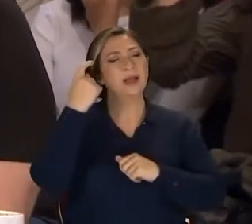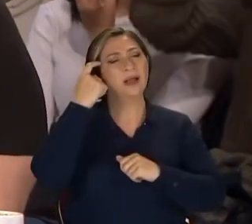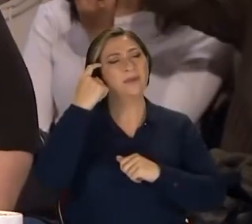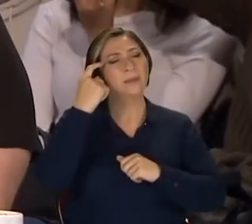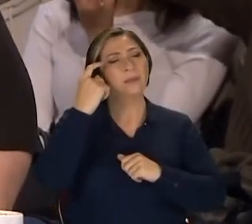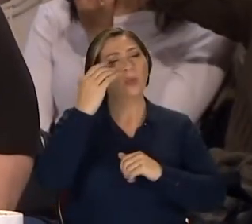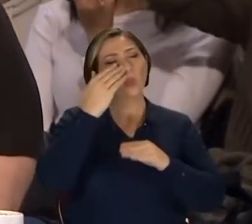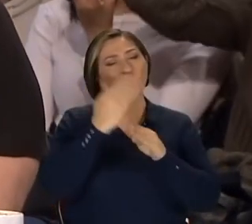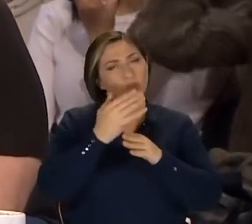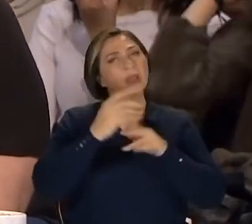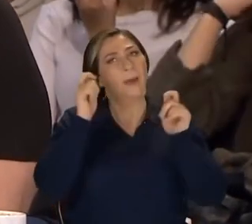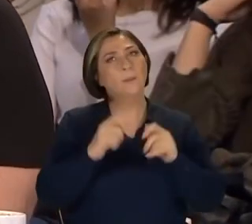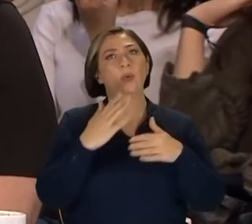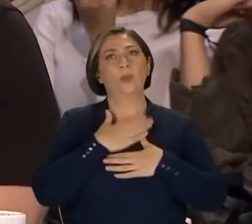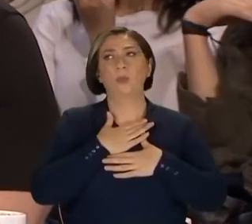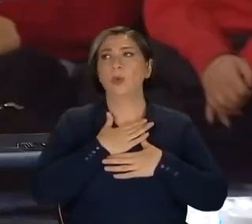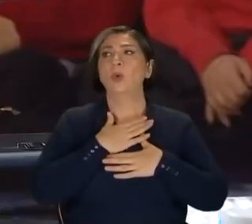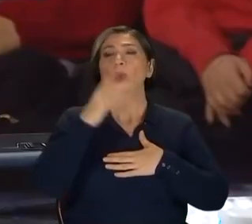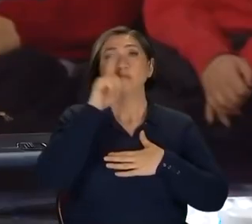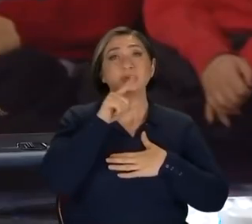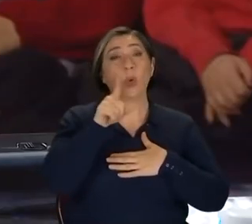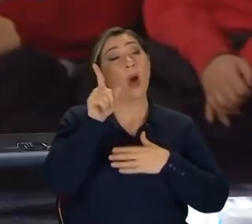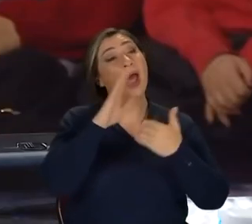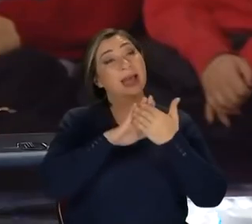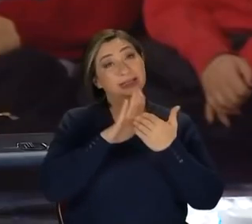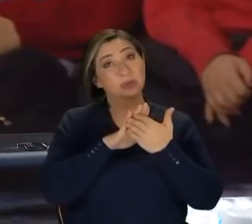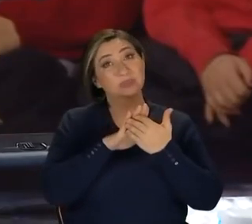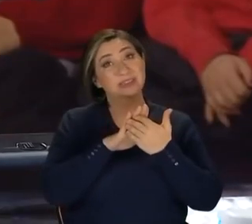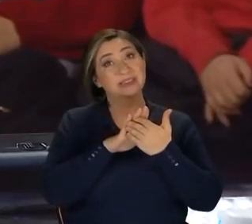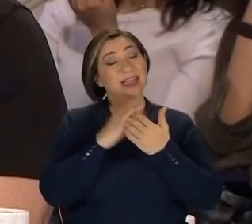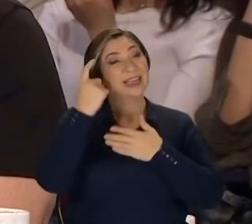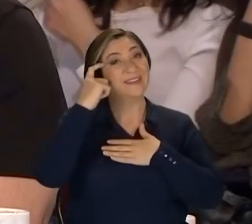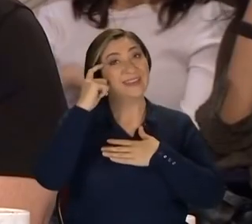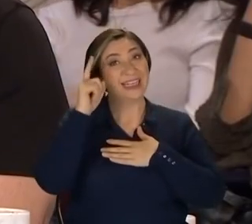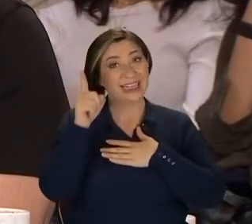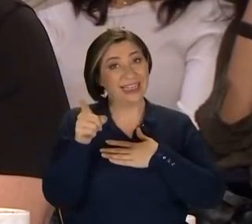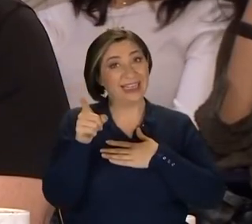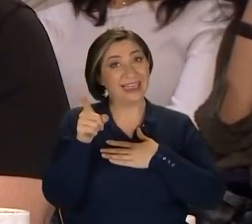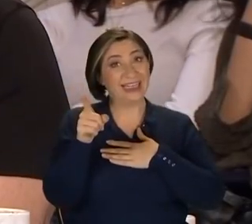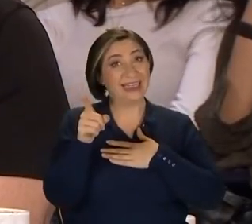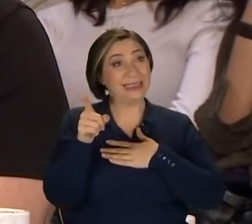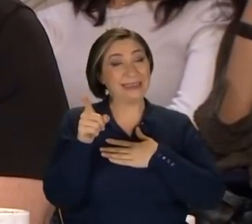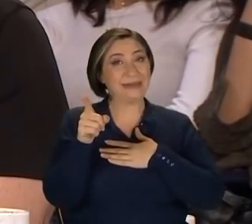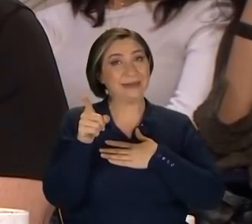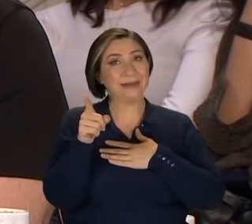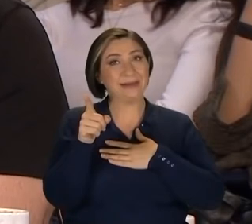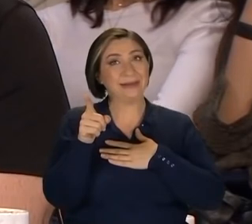yatanı yapıyorum. Dolayısıyla o arkadaşımın yani önerisini...